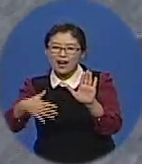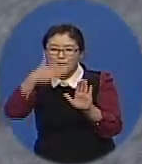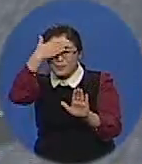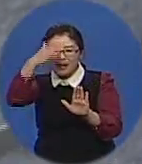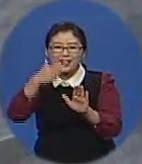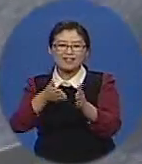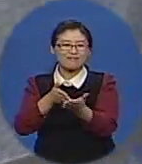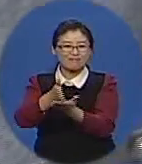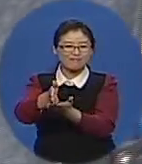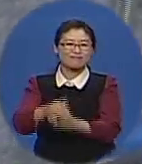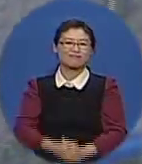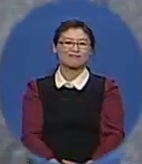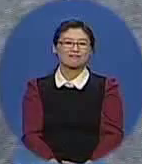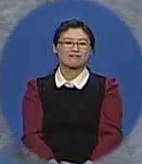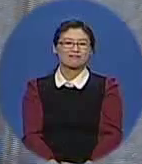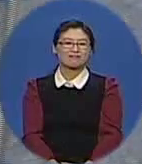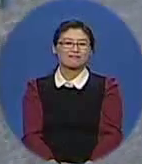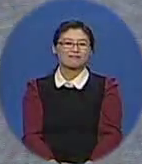종목입니다.